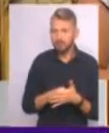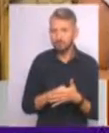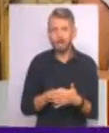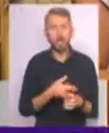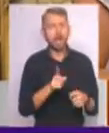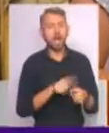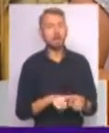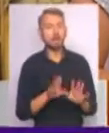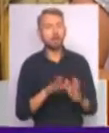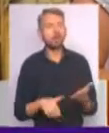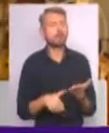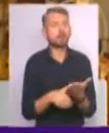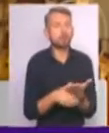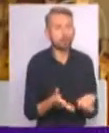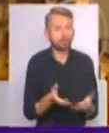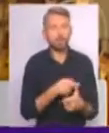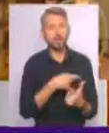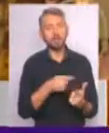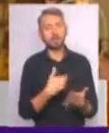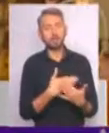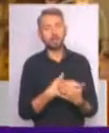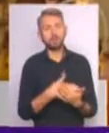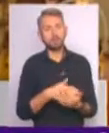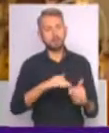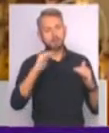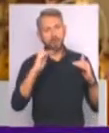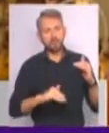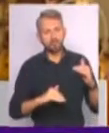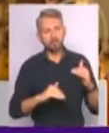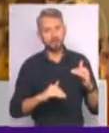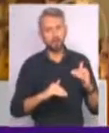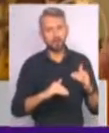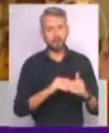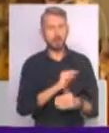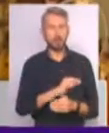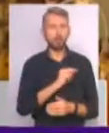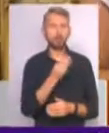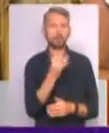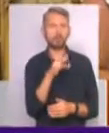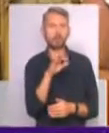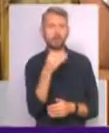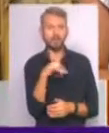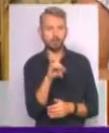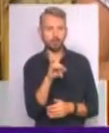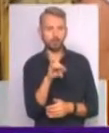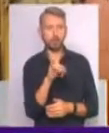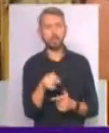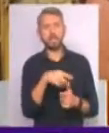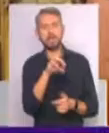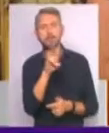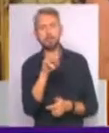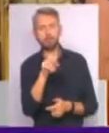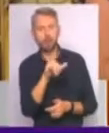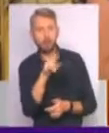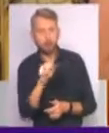Это только способствует. Или, допустим, там пониженная функция щитовидной железы, или менопауза. Но все